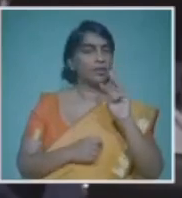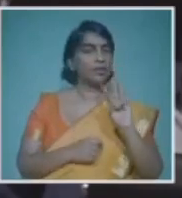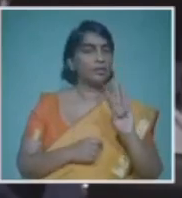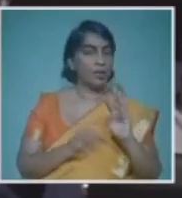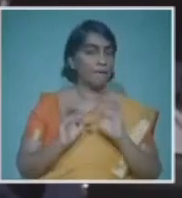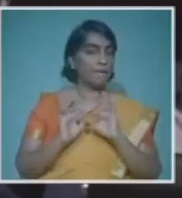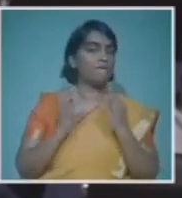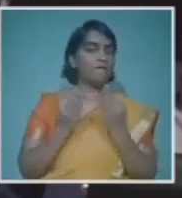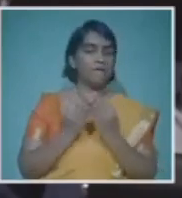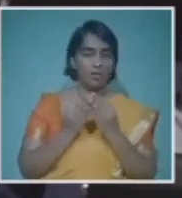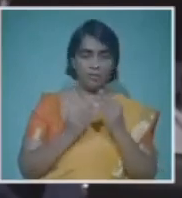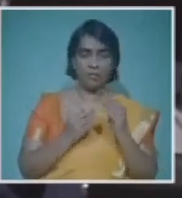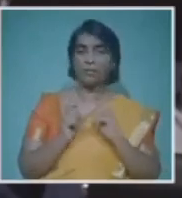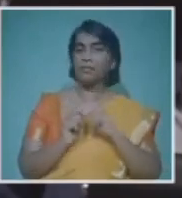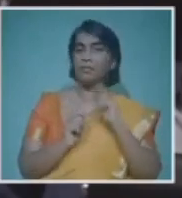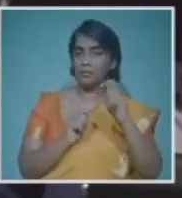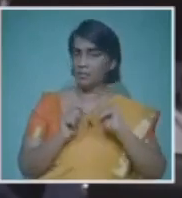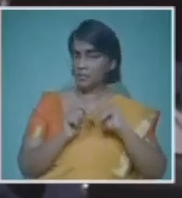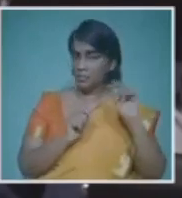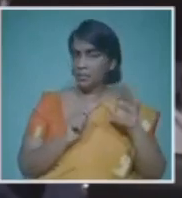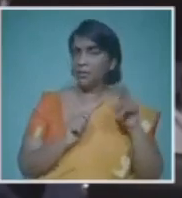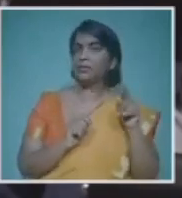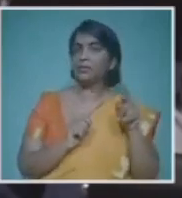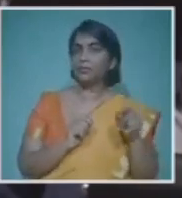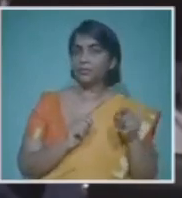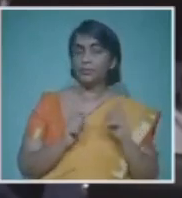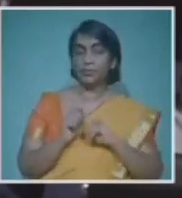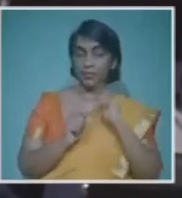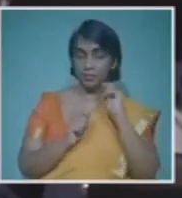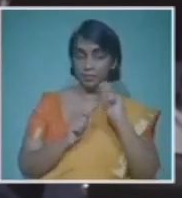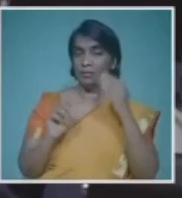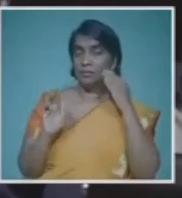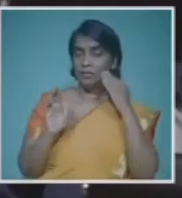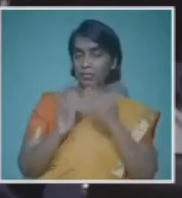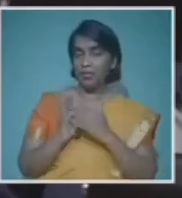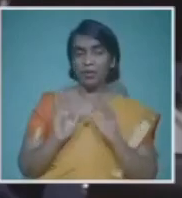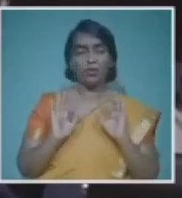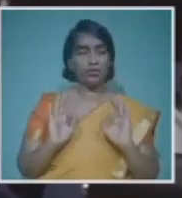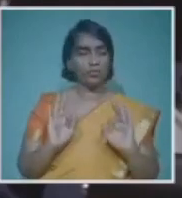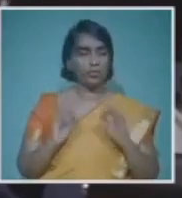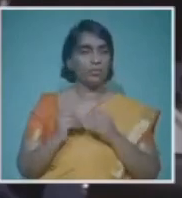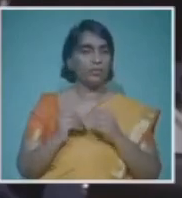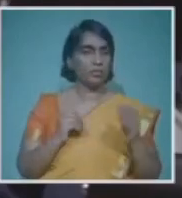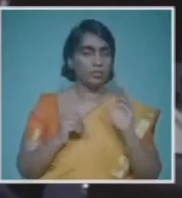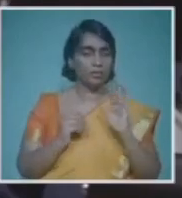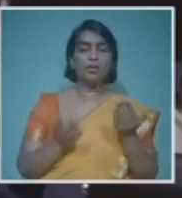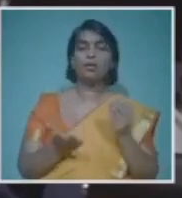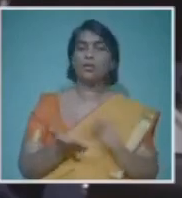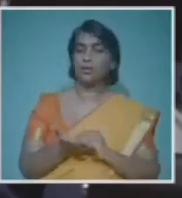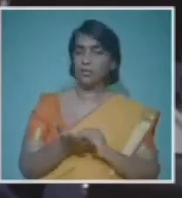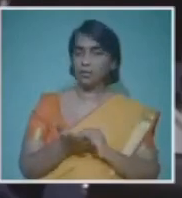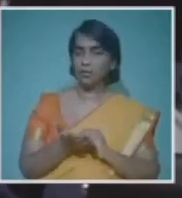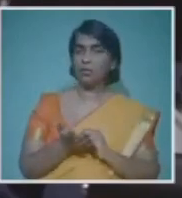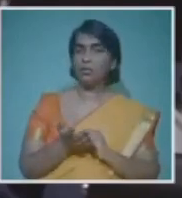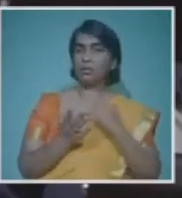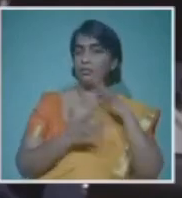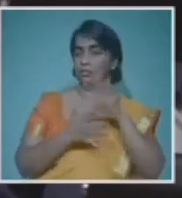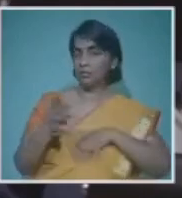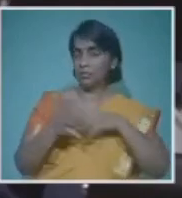පවුල් වන්දි ගෙවලා තිබෙනවා. වන්දි ගෙවීම සඳහා සූදානම් කරලා තිබෙනවා තවත්